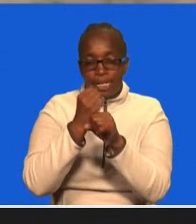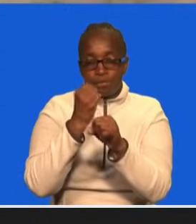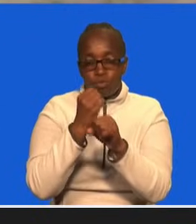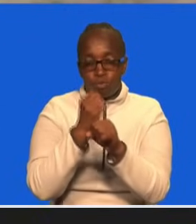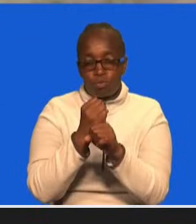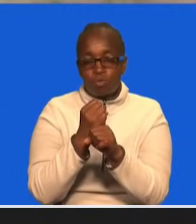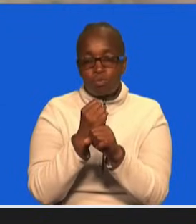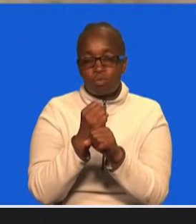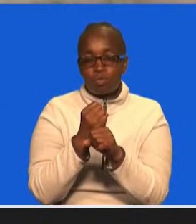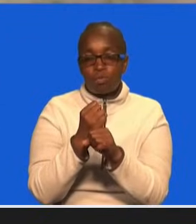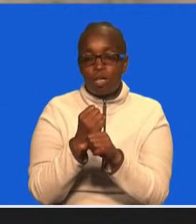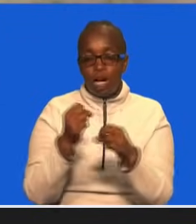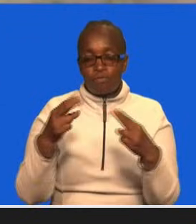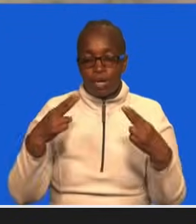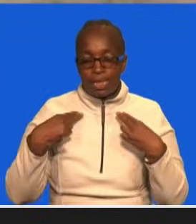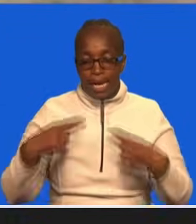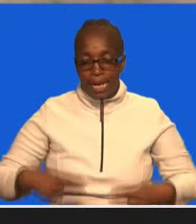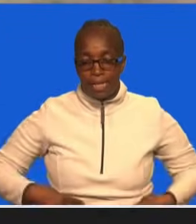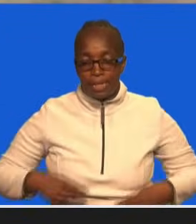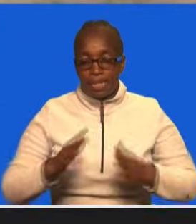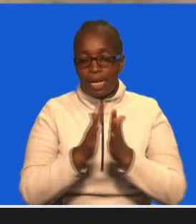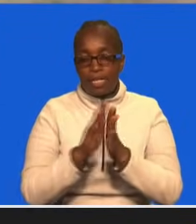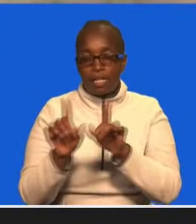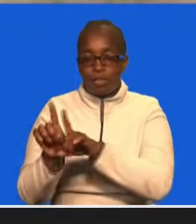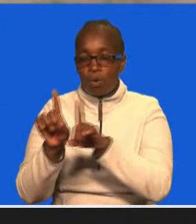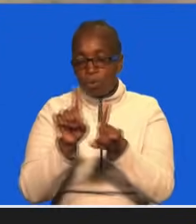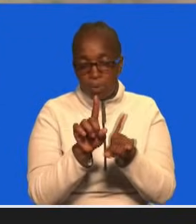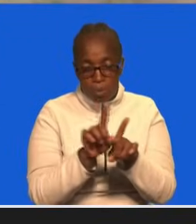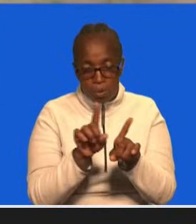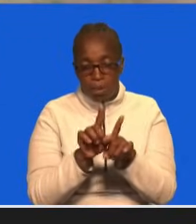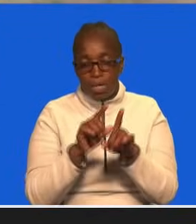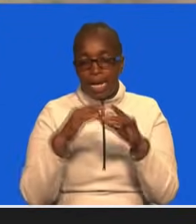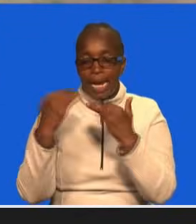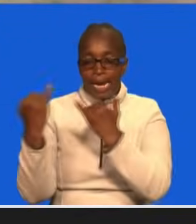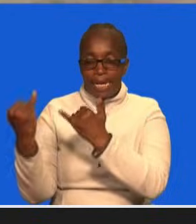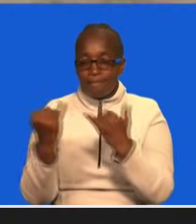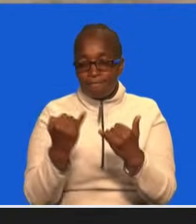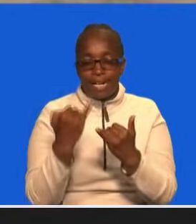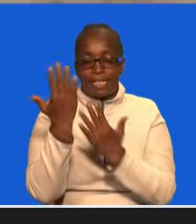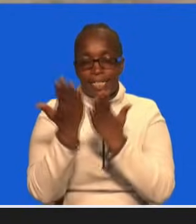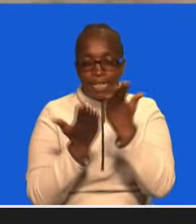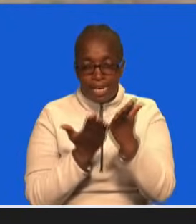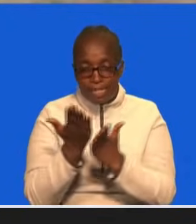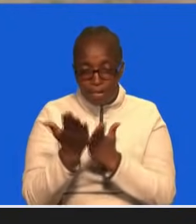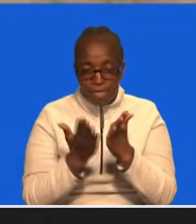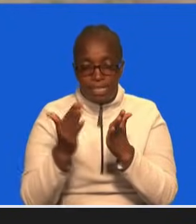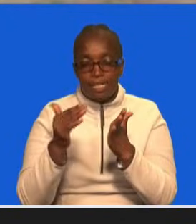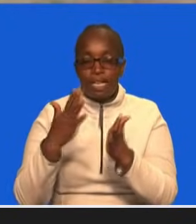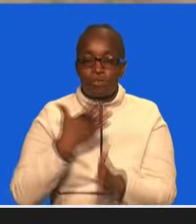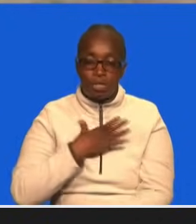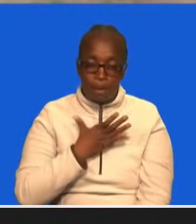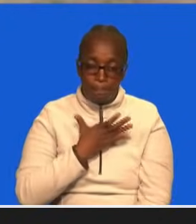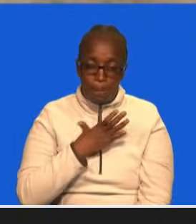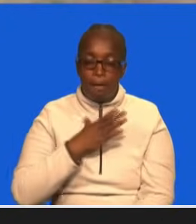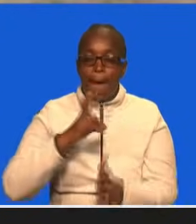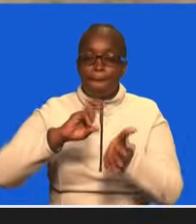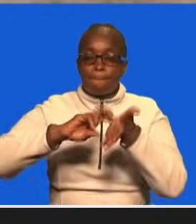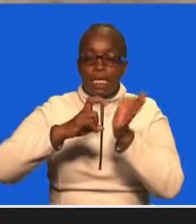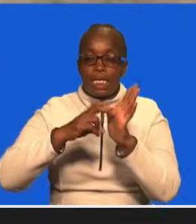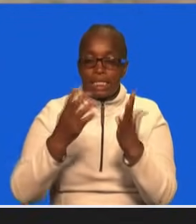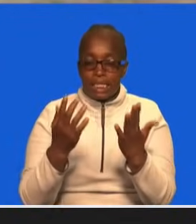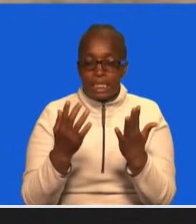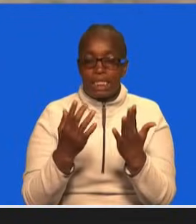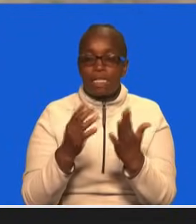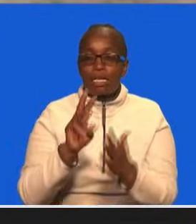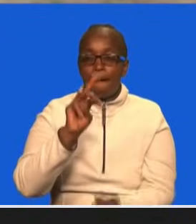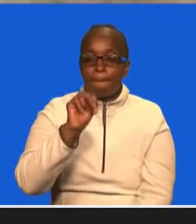tunaweza kuimarisha mambo ya afya na upate tunaweza kukaribisha services kwa wananchi.